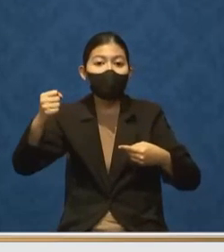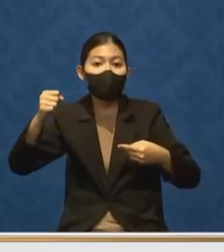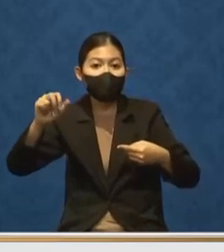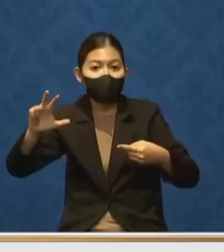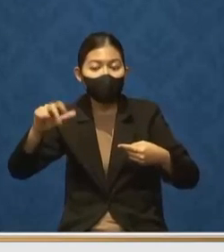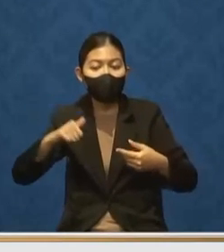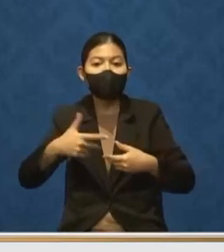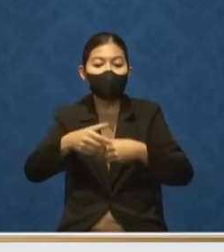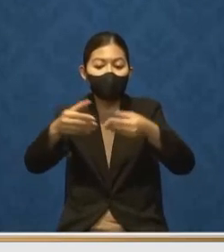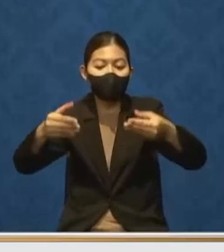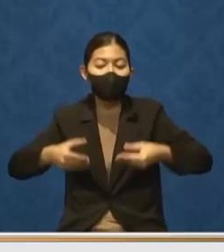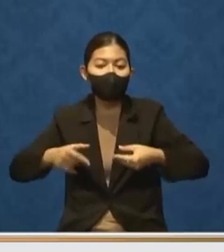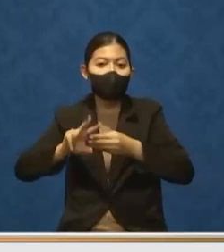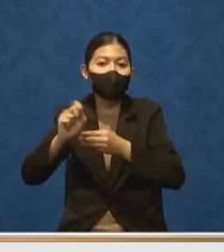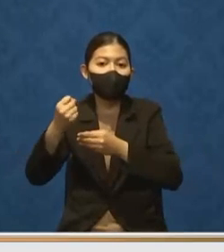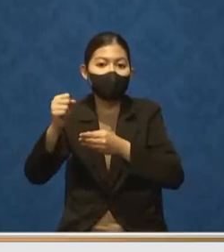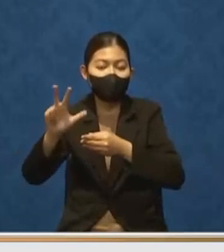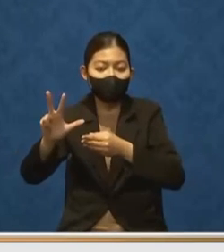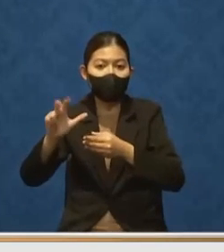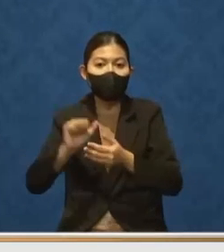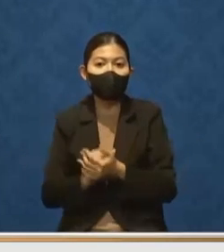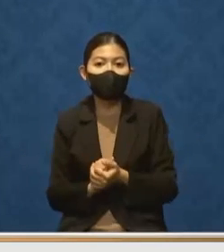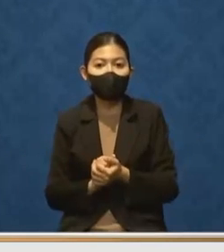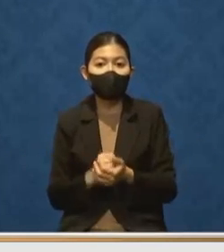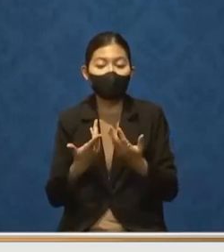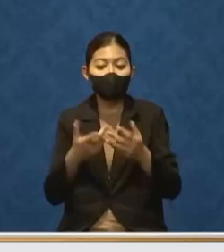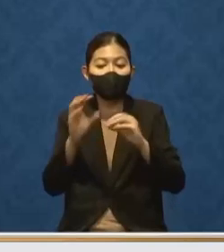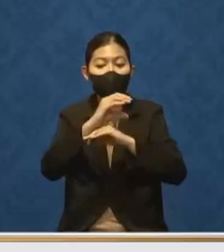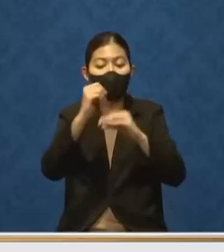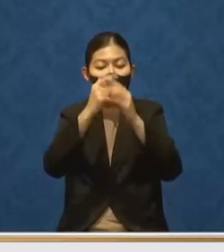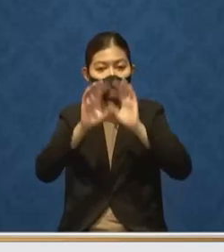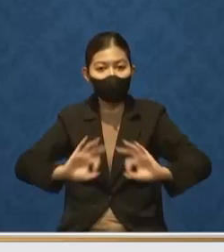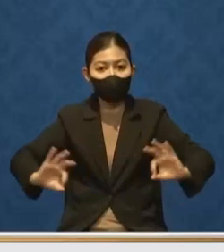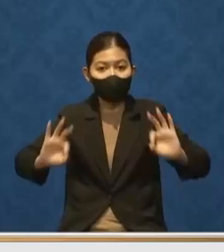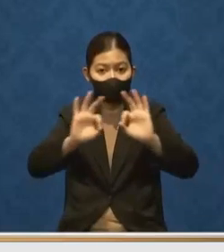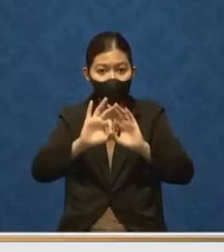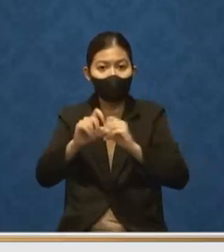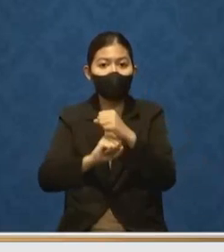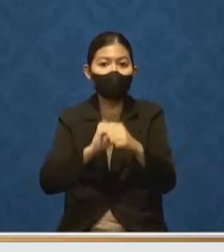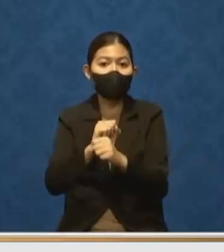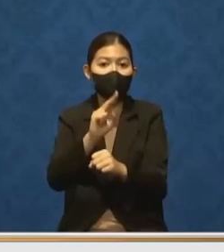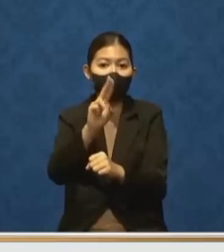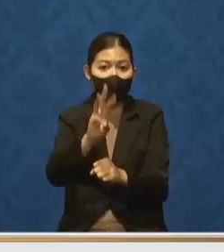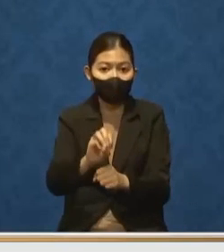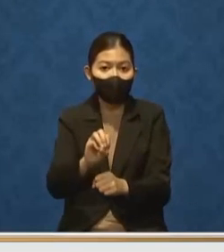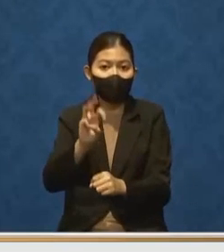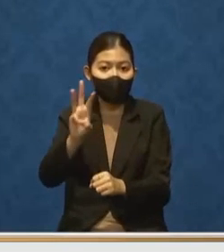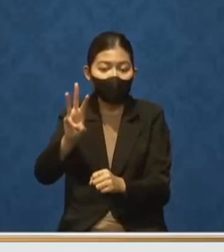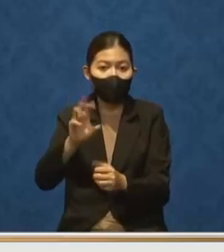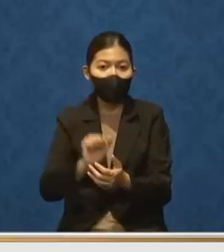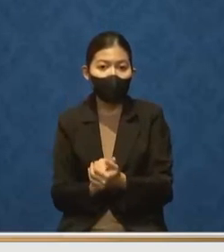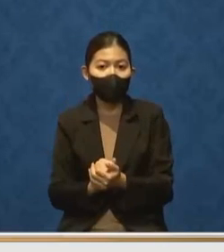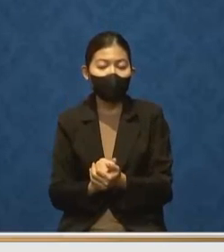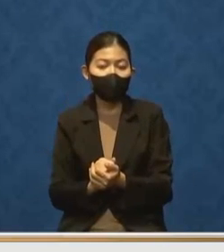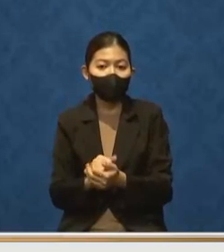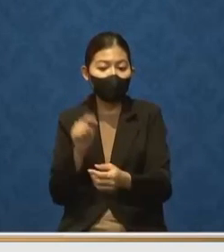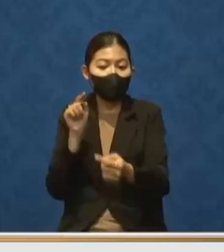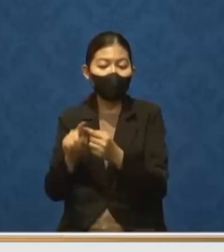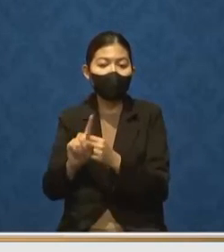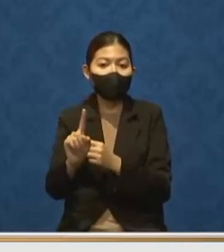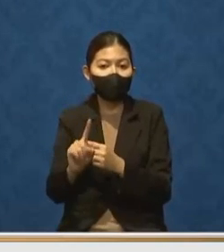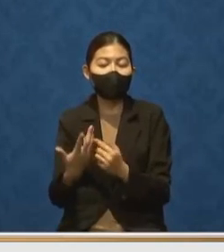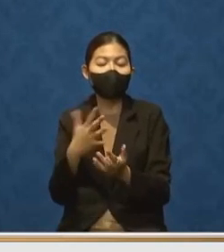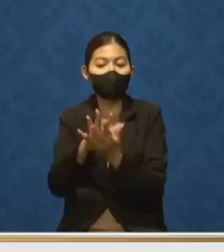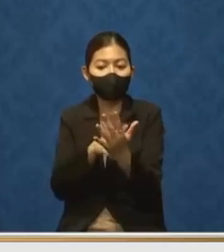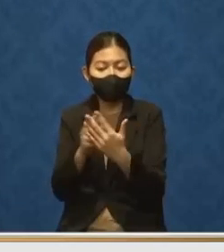าฉบับที่13และโครงการสำคัญประจำปี2566ที่จะส่งผลต่อการบรรลุเป้าหมายของยุทธศาสตร์ช